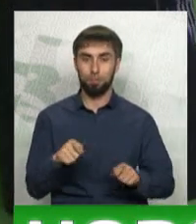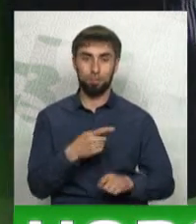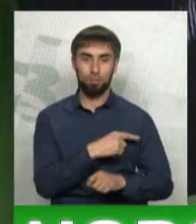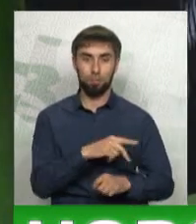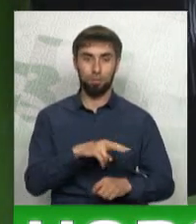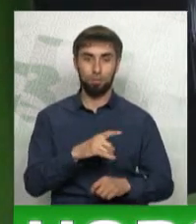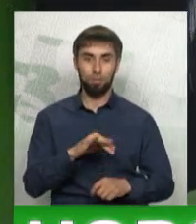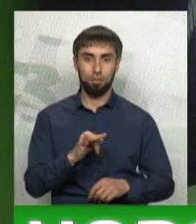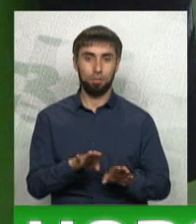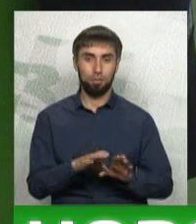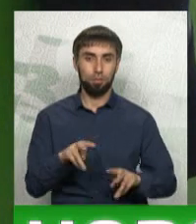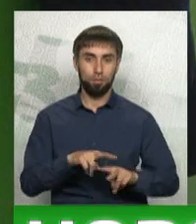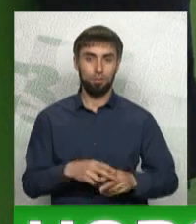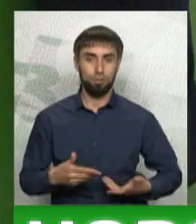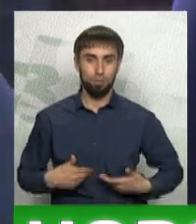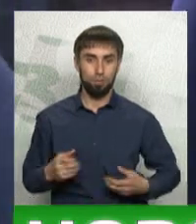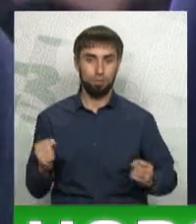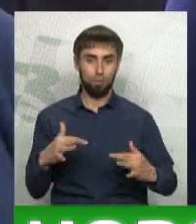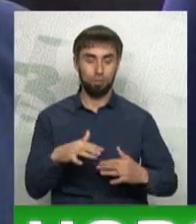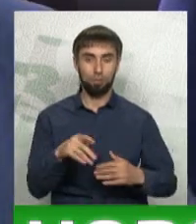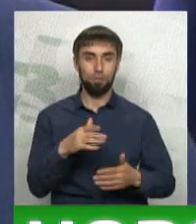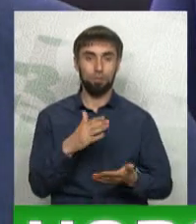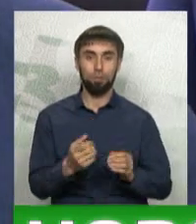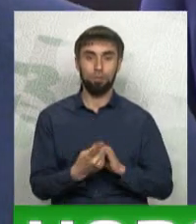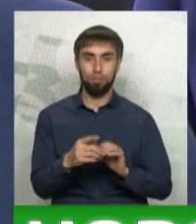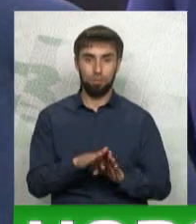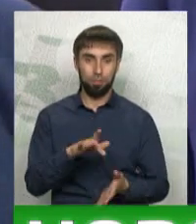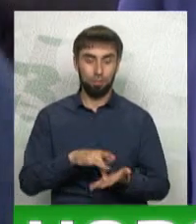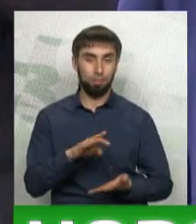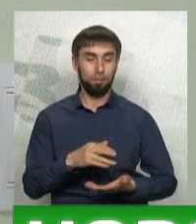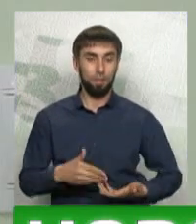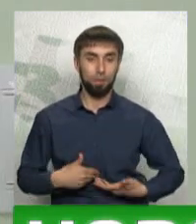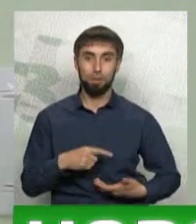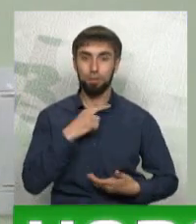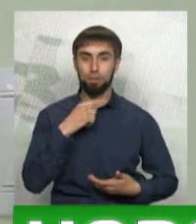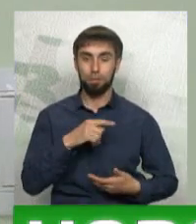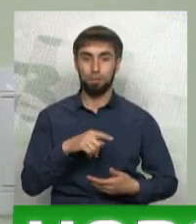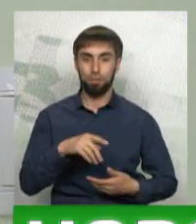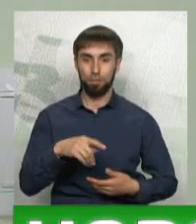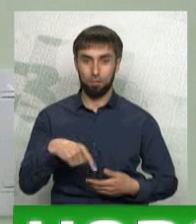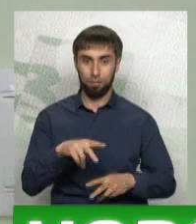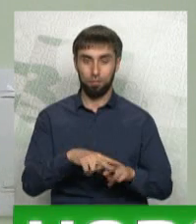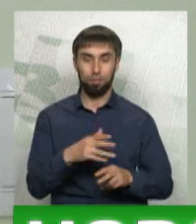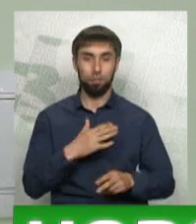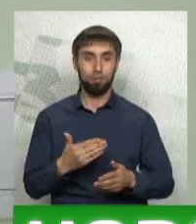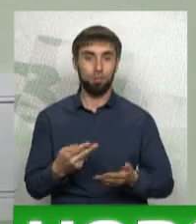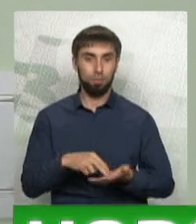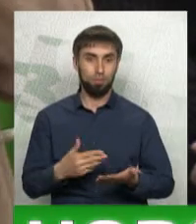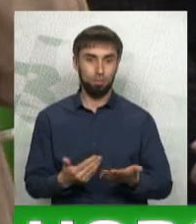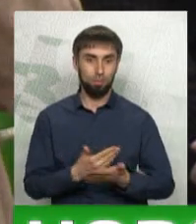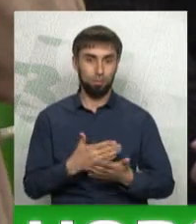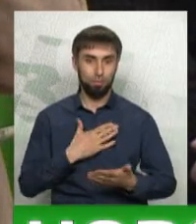врачи, лаборанты, а также местные жители. Появление подобного центра для жителей Карабулака стало приятной новостью.